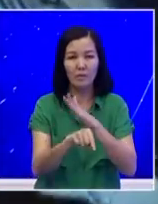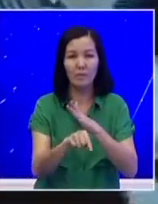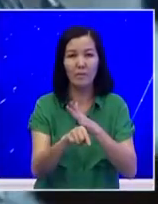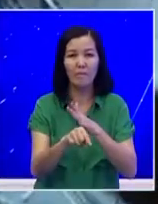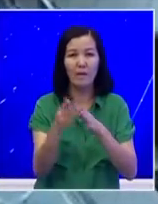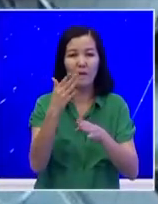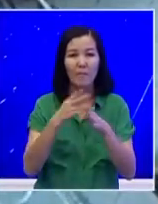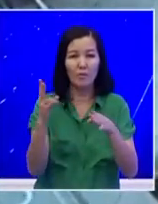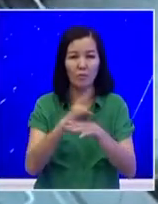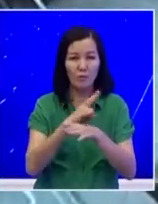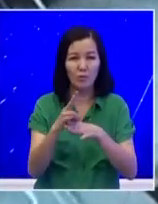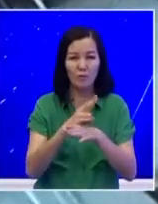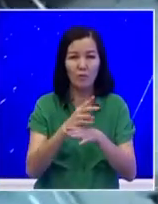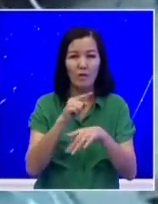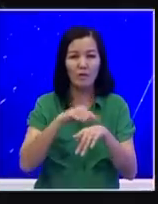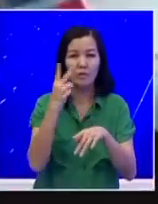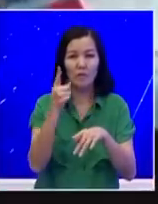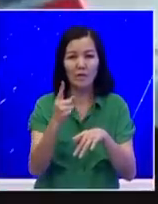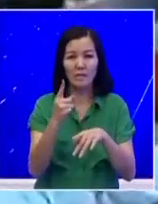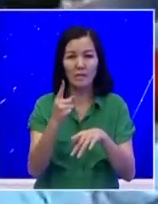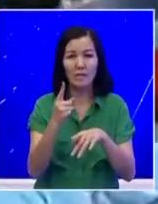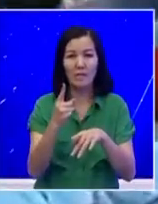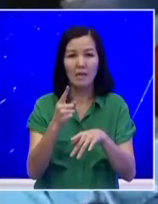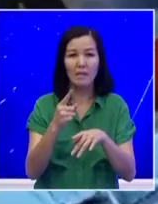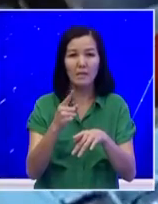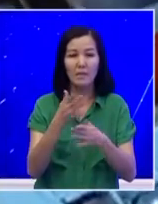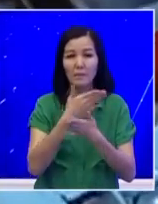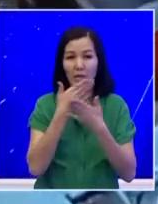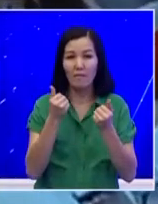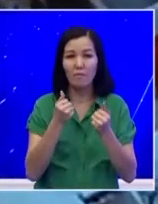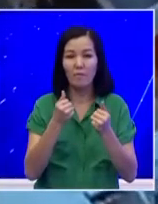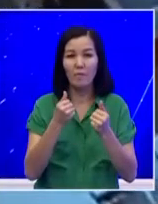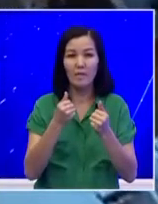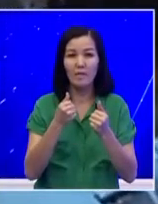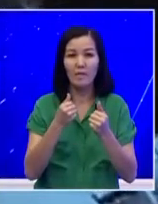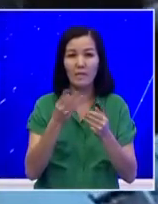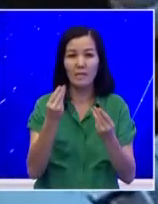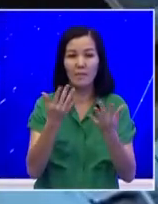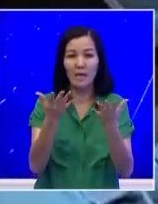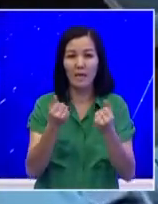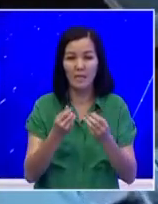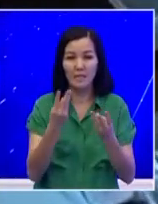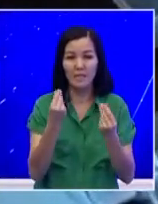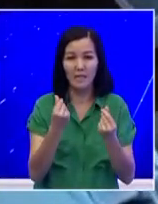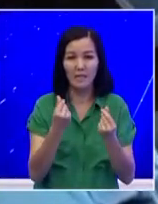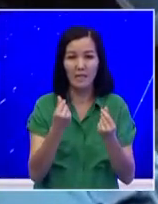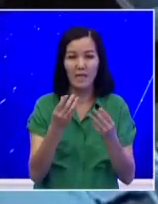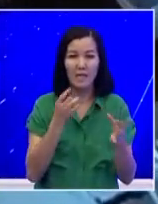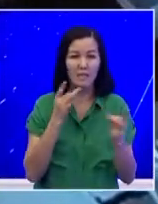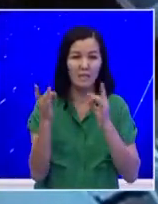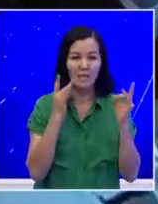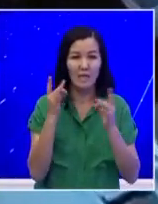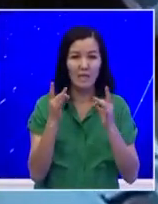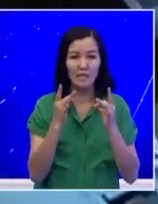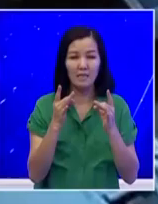проникли в половине первого ночи, когда там никого не было. Вскрыли кассу и забрали деньги. В это время сработала сигнализация,